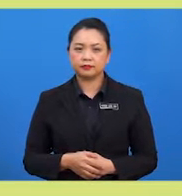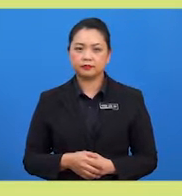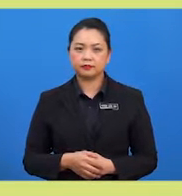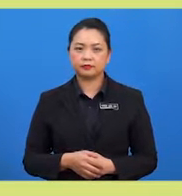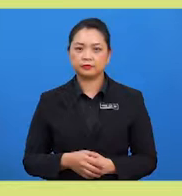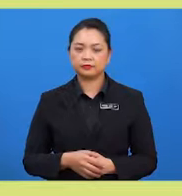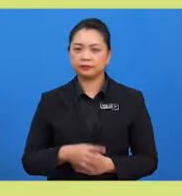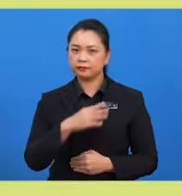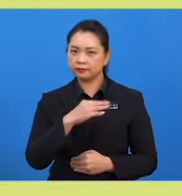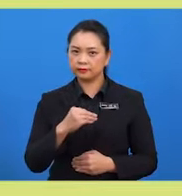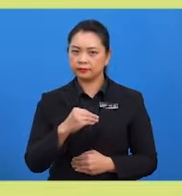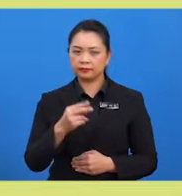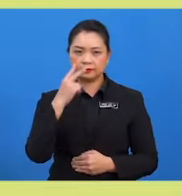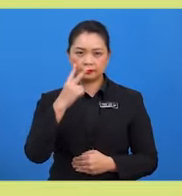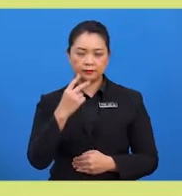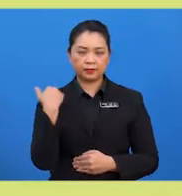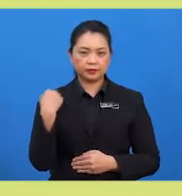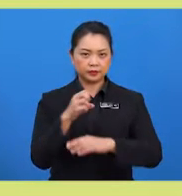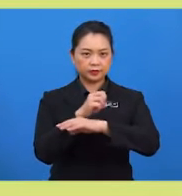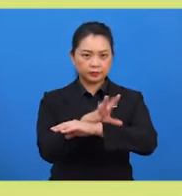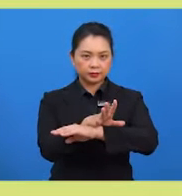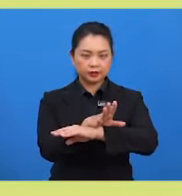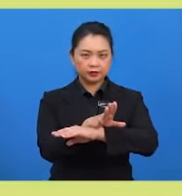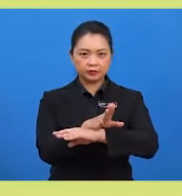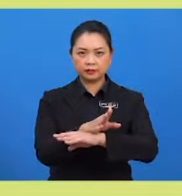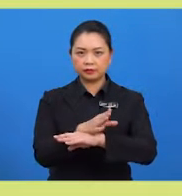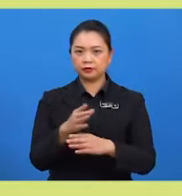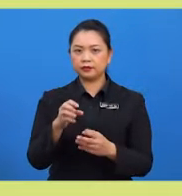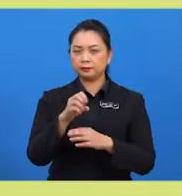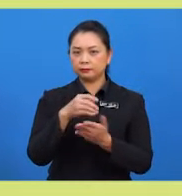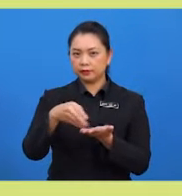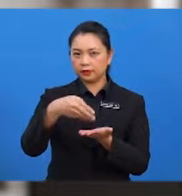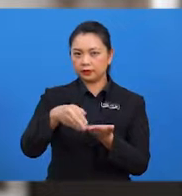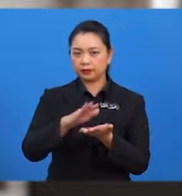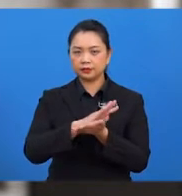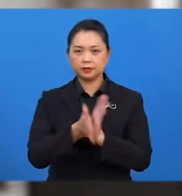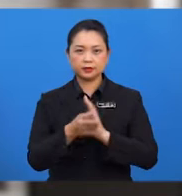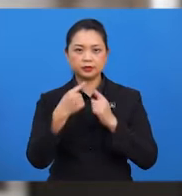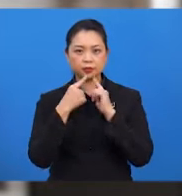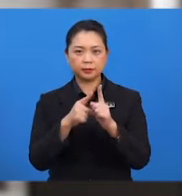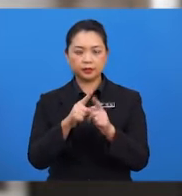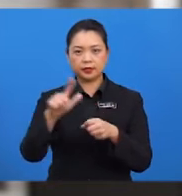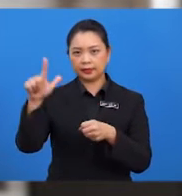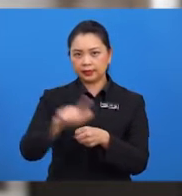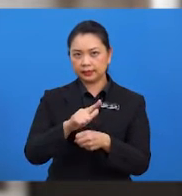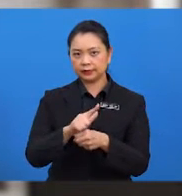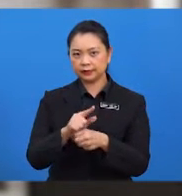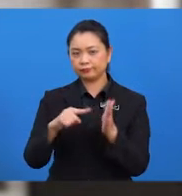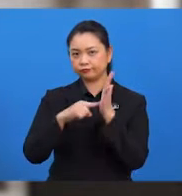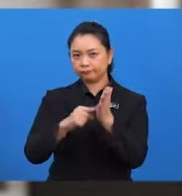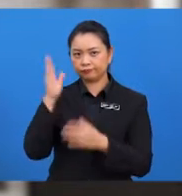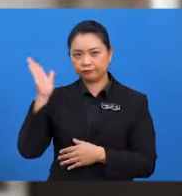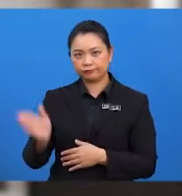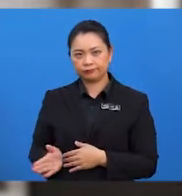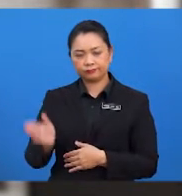RM246. Kesannya di komponen belanja sebab peruntukan hutang ragu ini baru diwujudkan. Jawapan lengkap adalah seperti